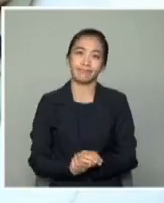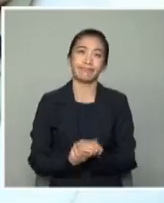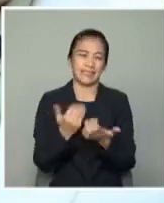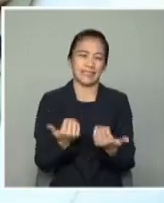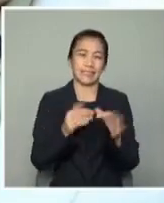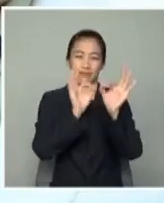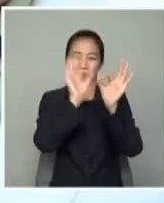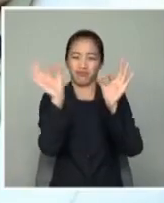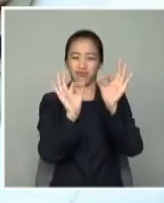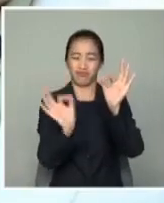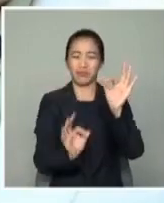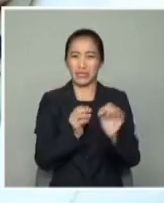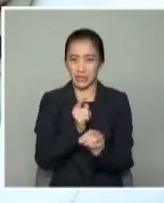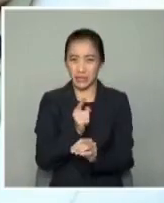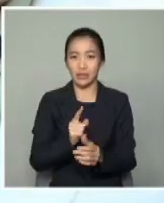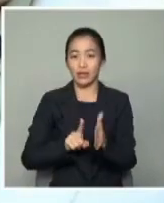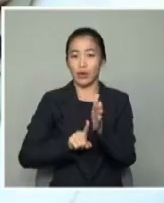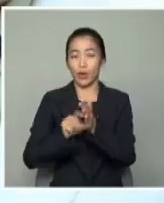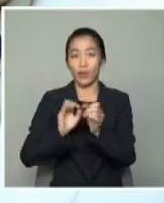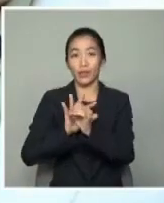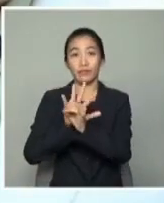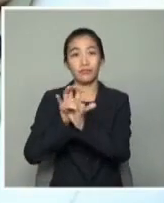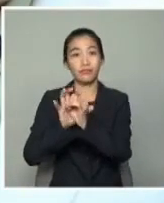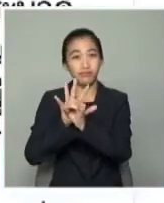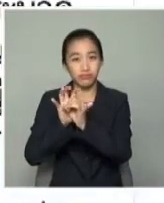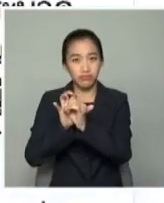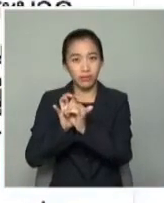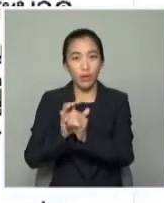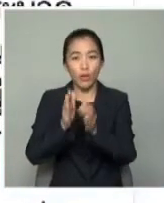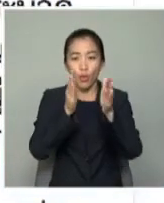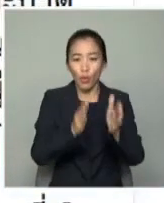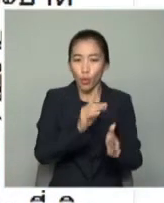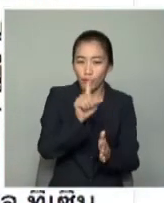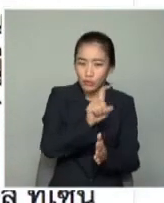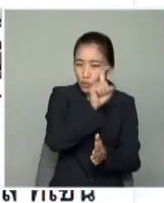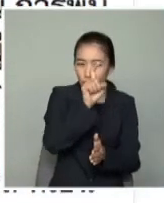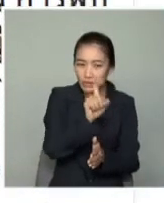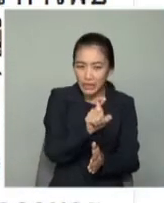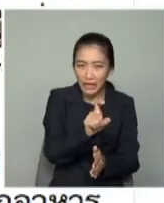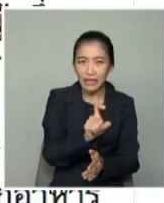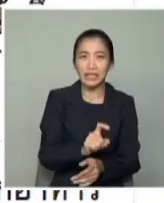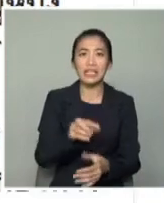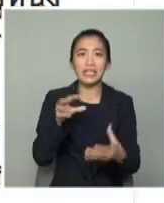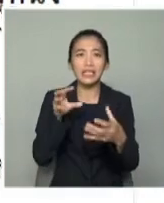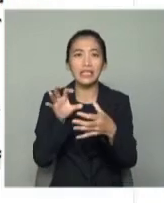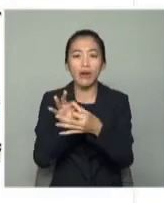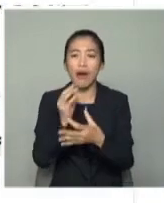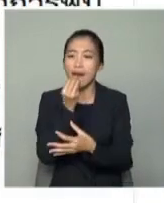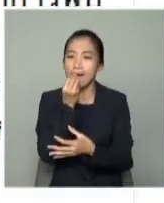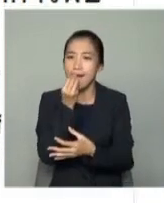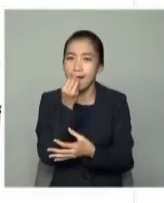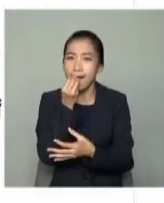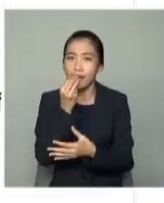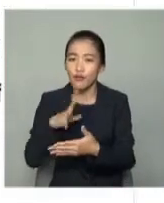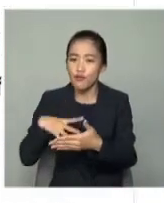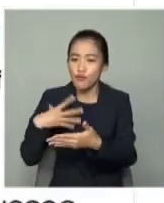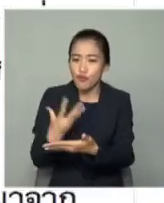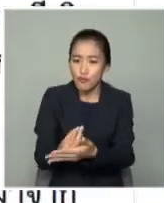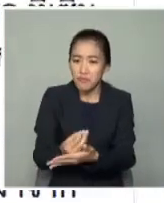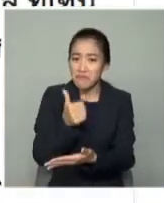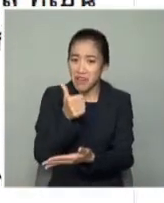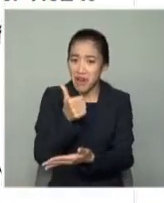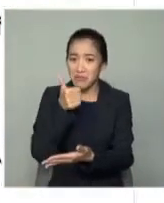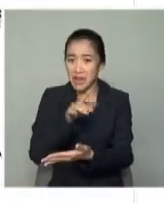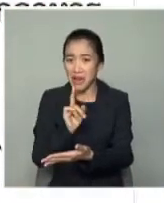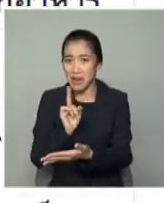เรื่องการแพร่ระบาดของโควิด-19 หลายคนสงสัยติดต่อทางอาหารได้หรือไม่คุณหมอบอกว่าโคโรนา